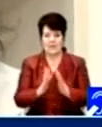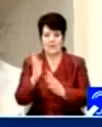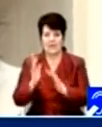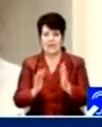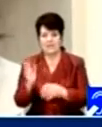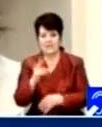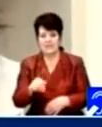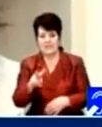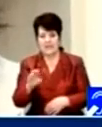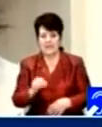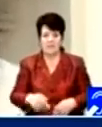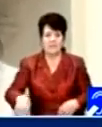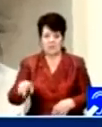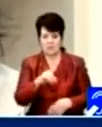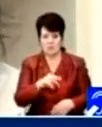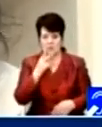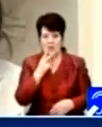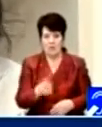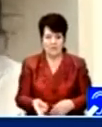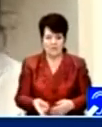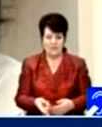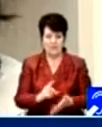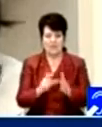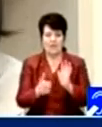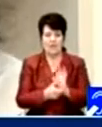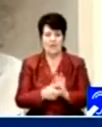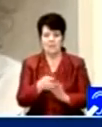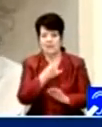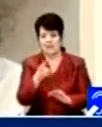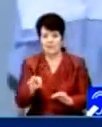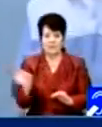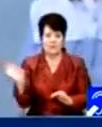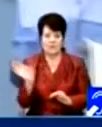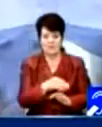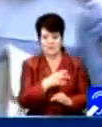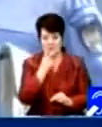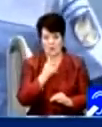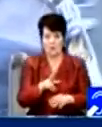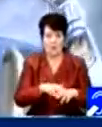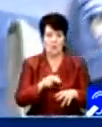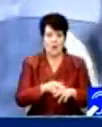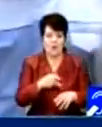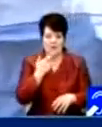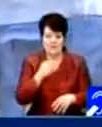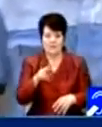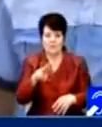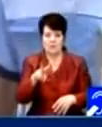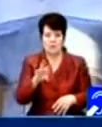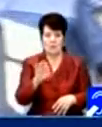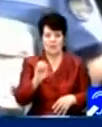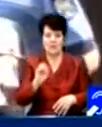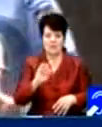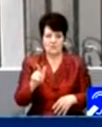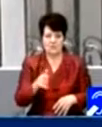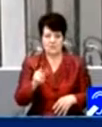peste tot. M-am uitat să văd dacă sunt camere video, erau peste tot. Și poliția din Ploiești s-a implicat în acest caz.